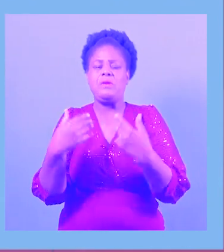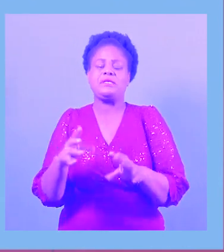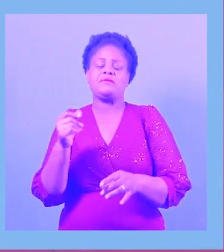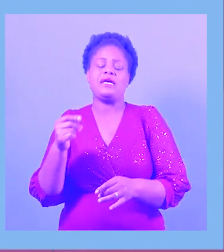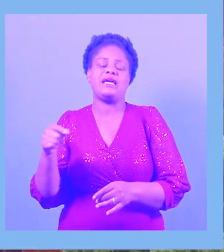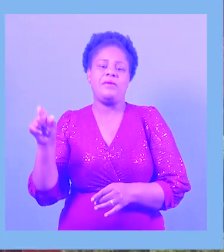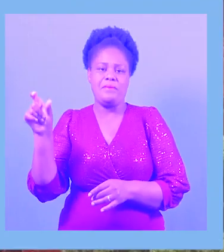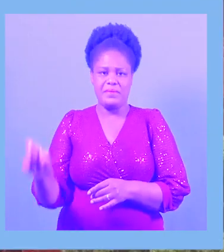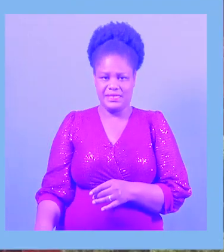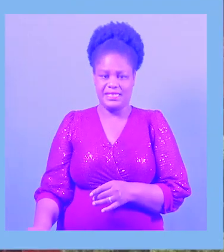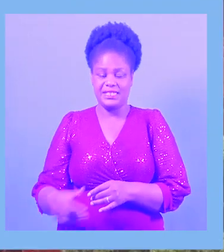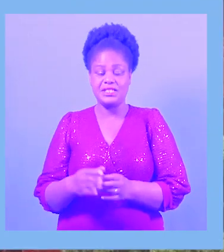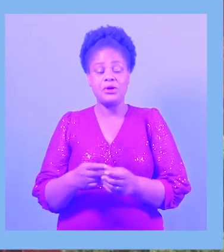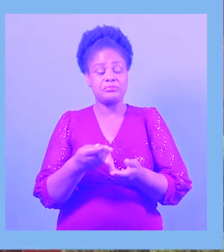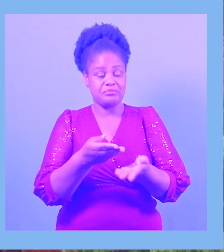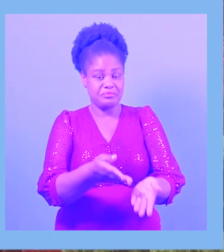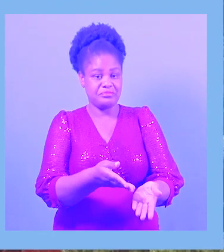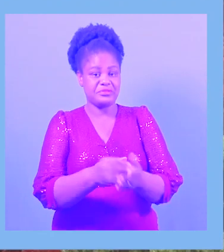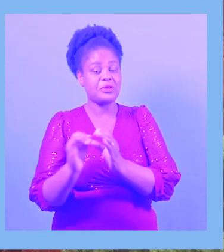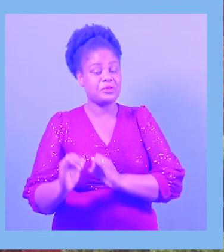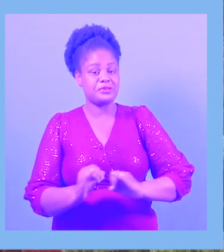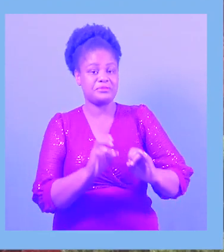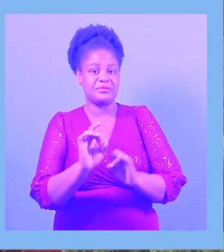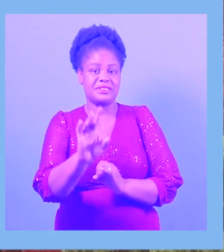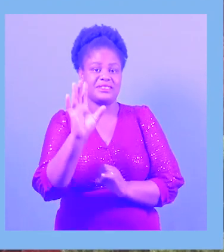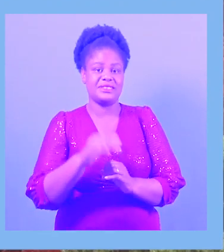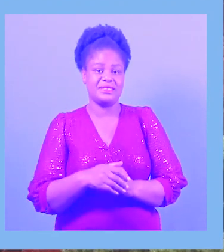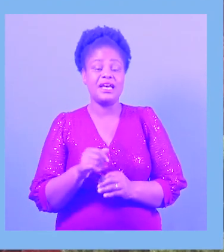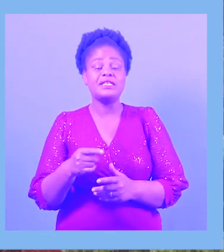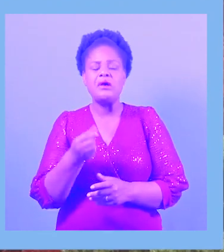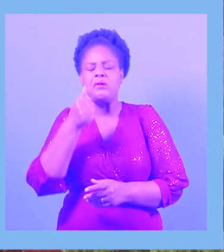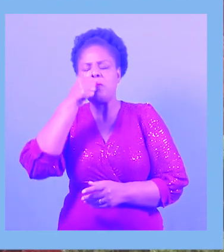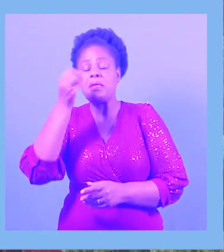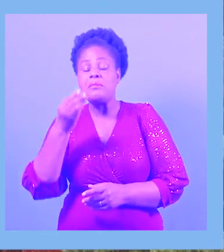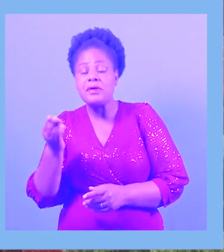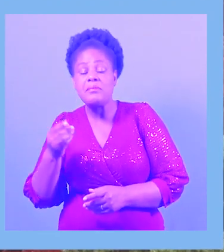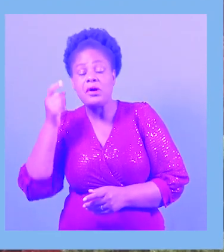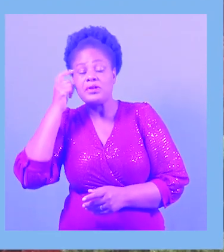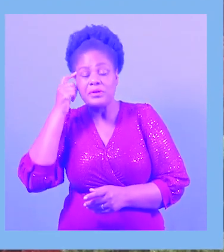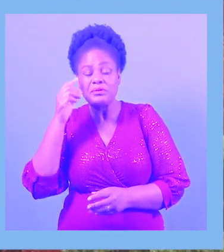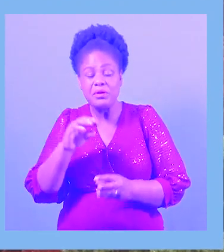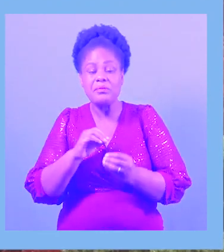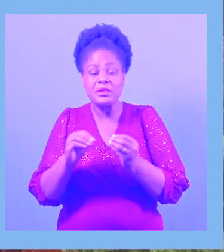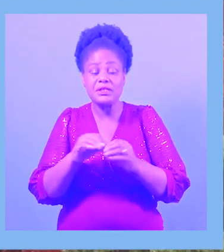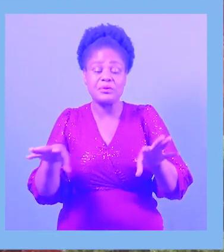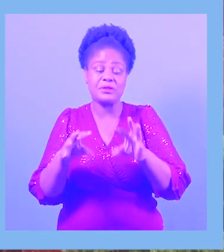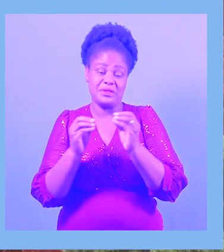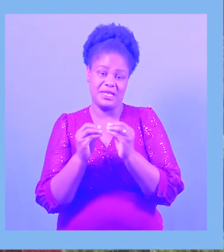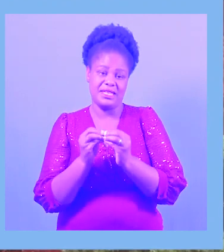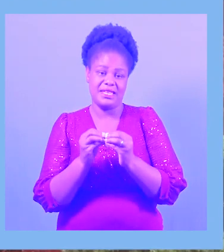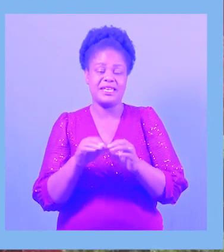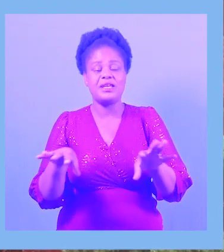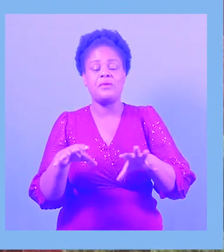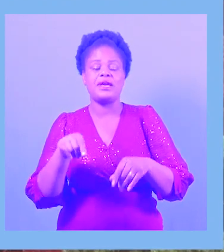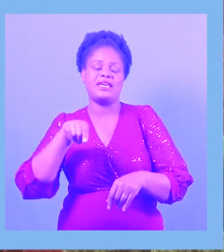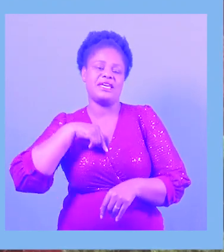ndipe nyanzvi dzedu mukana wekuti vazvisume patiri. Vazhinji munotovaziva nekuti nyanzvi dzatinofamba nadzo mukushanda